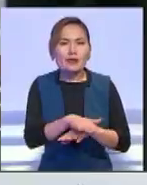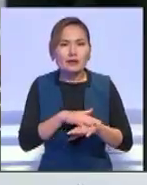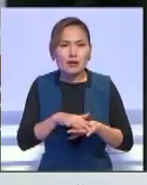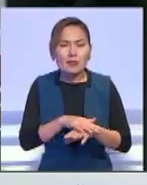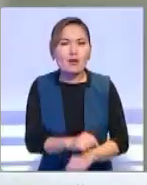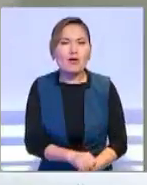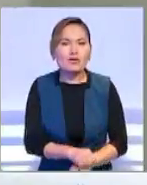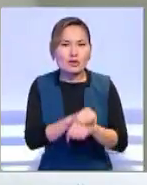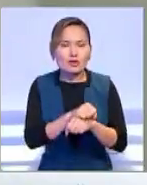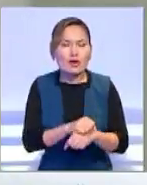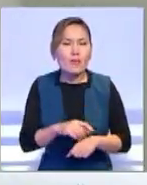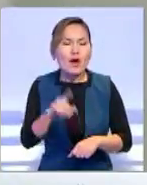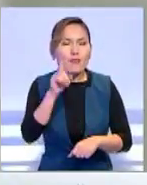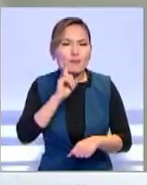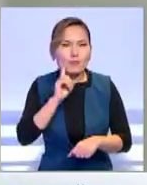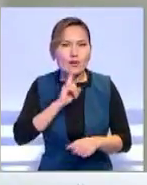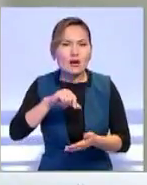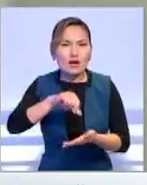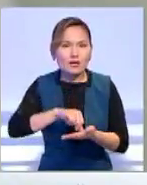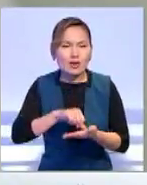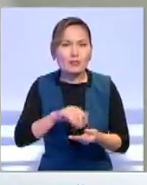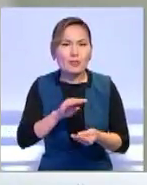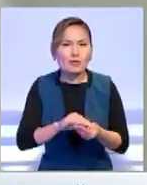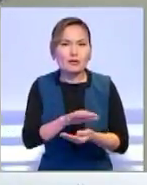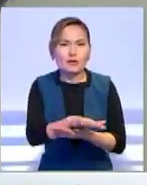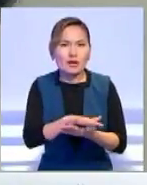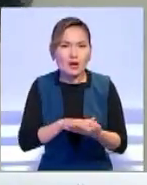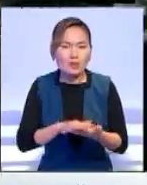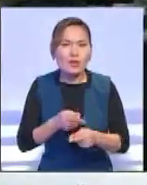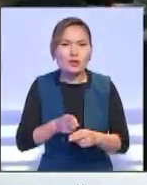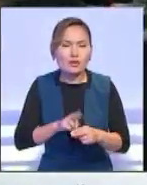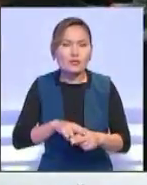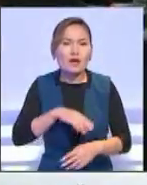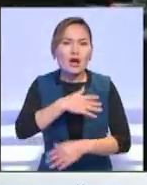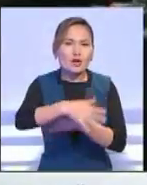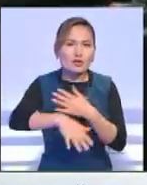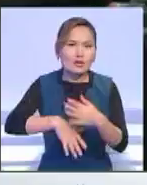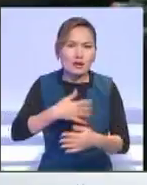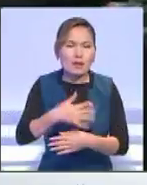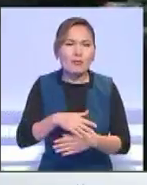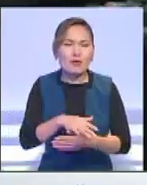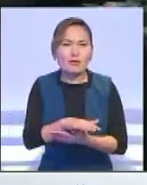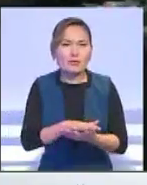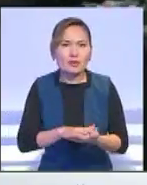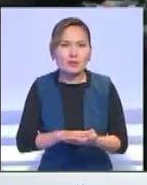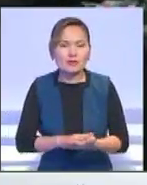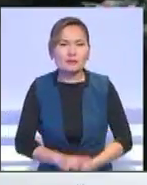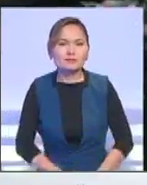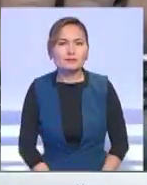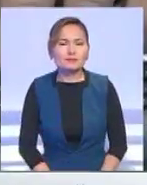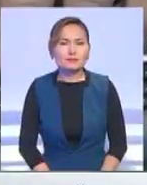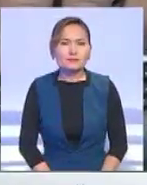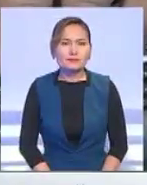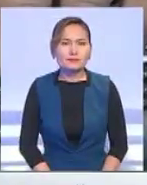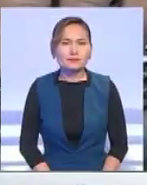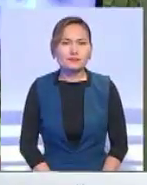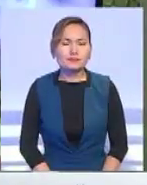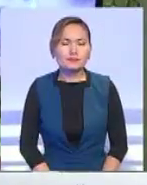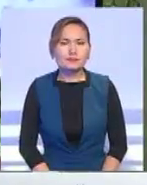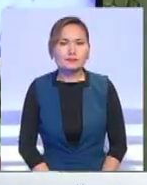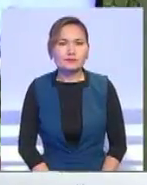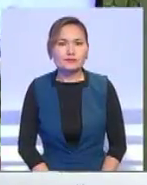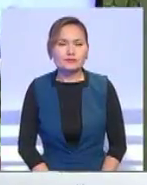әлеуметтің билікке деген наразылығын қоздырып, қоғамда бейберекетсіздік жаю деп ашшысынын ашып айтты.